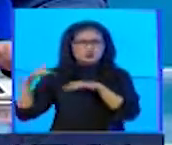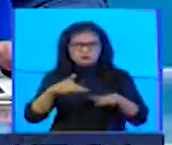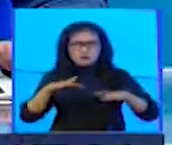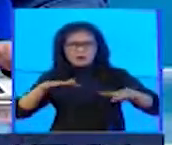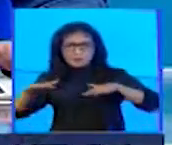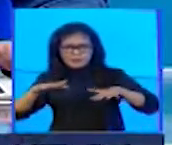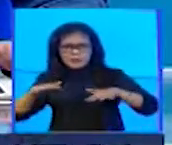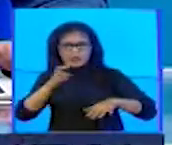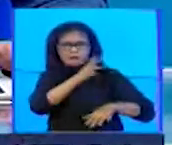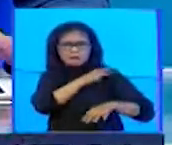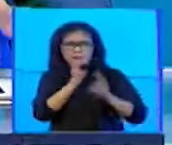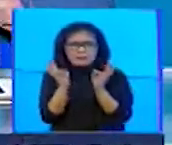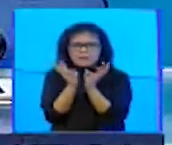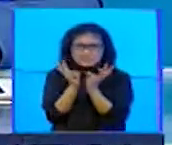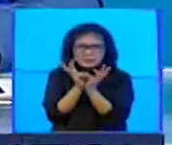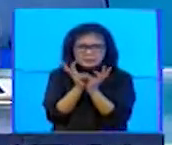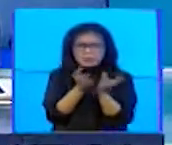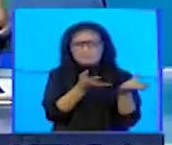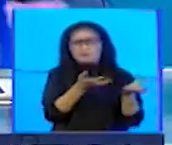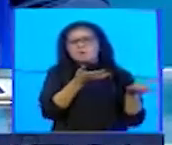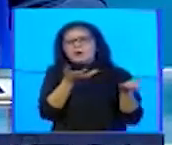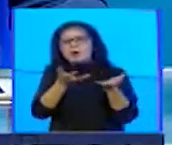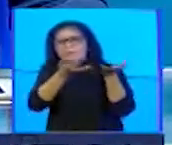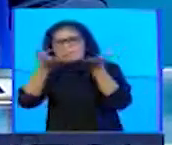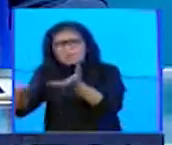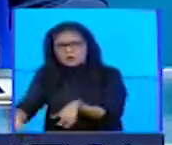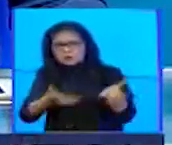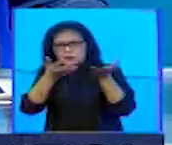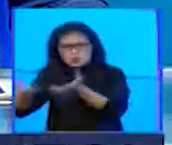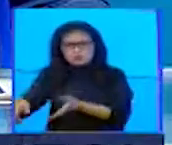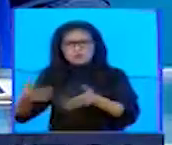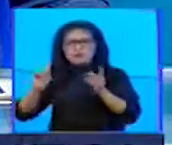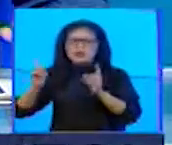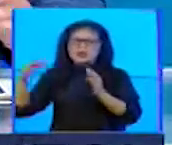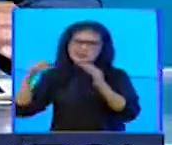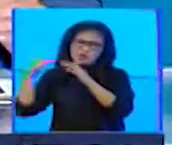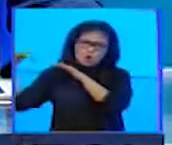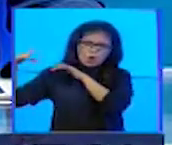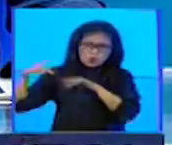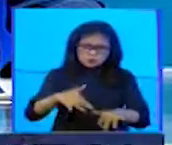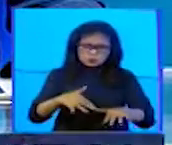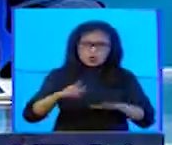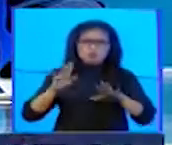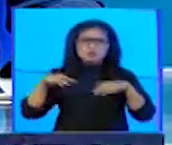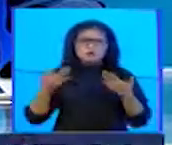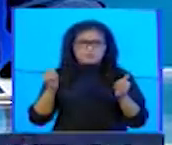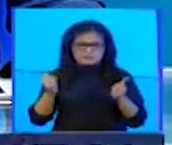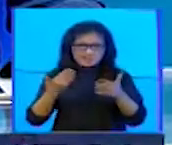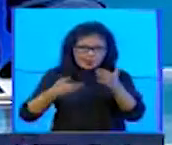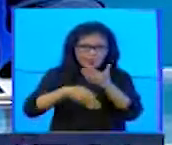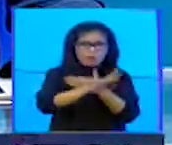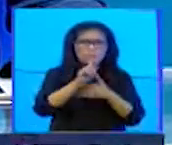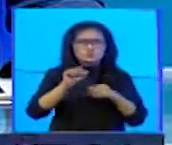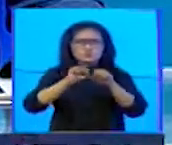Dinas PU Kabupaten Majene menurunkan alat berat mengevakuasi material longsor meski sudah bisa dilalui petugas memberlakukan